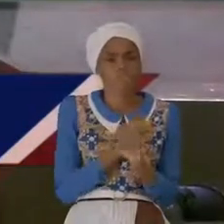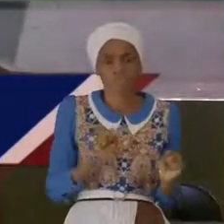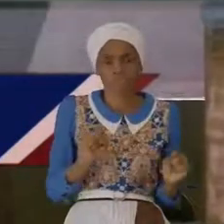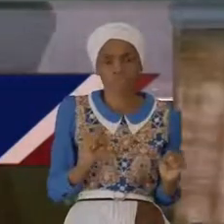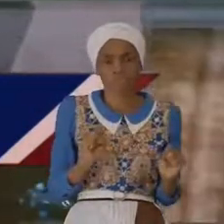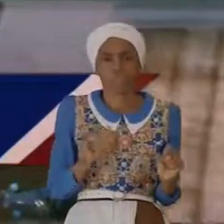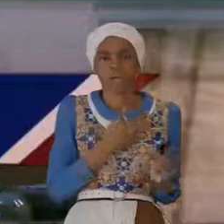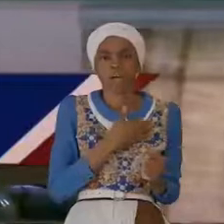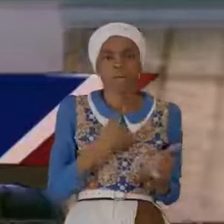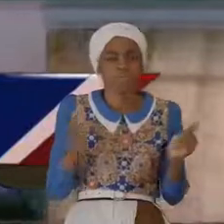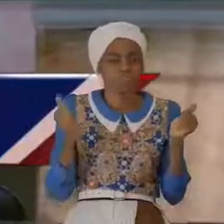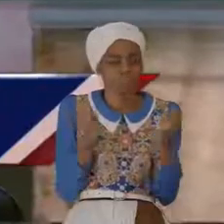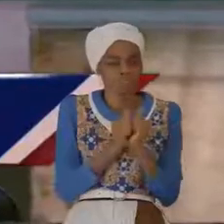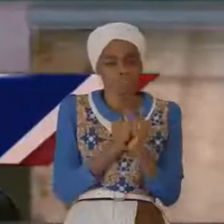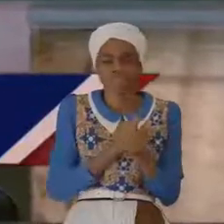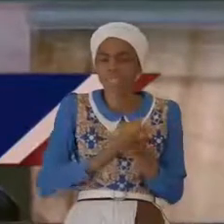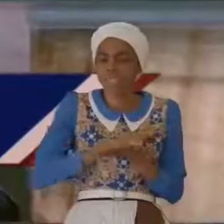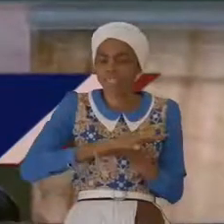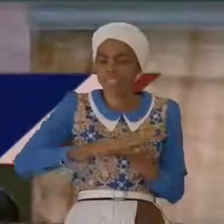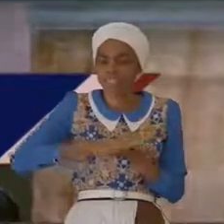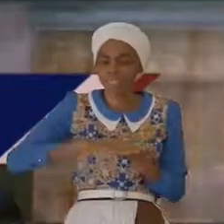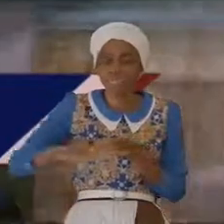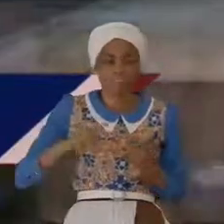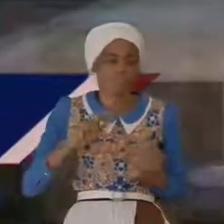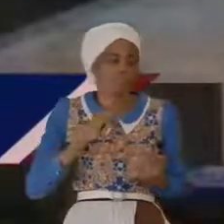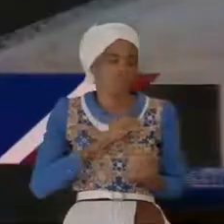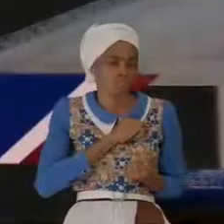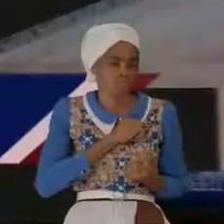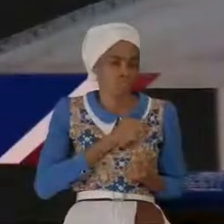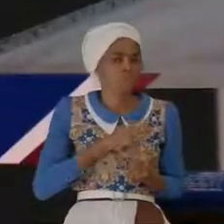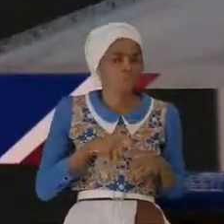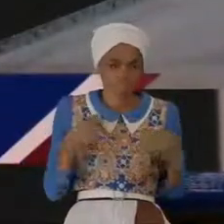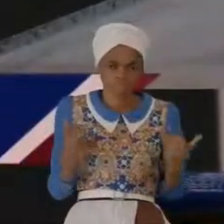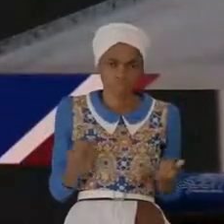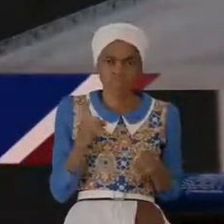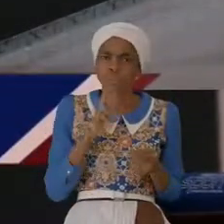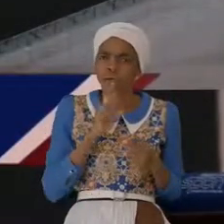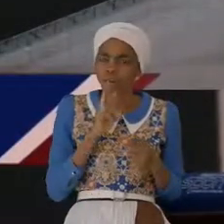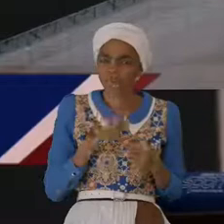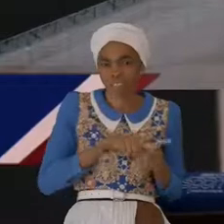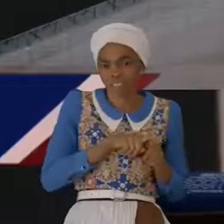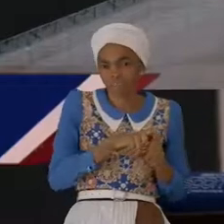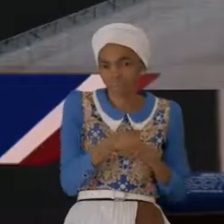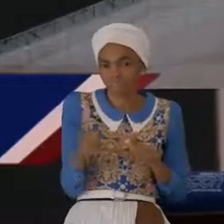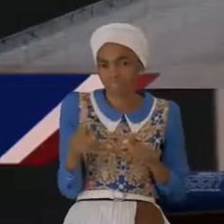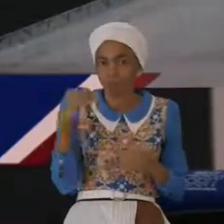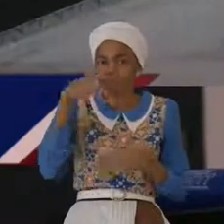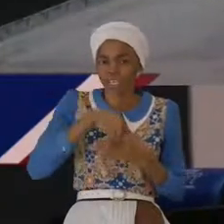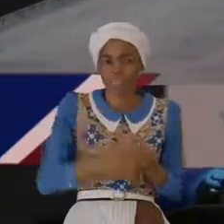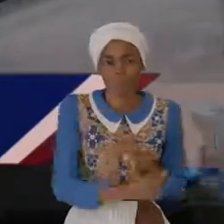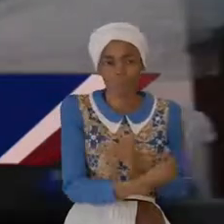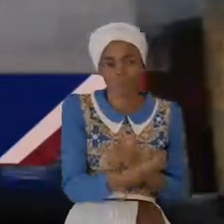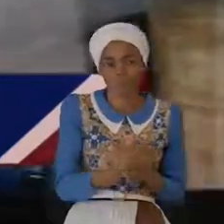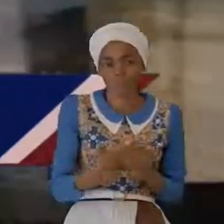salut, avec une conscience pure, claire, maintenant vous déviez, vous allez à une